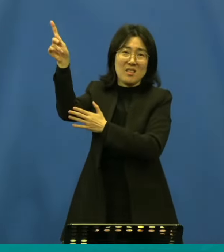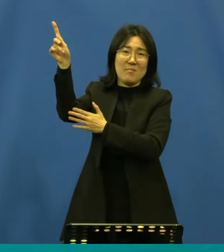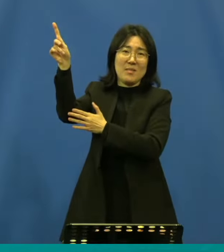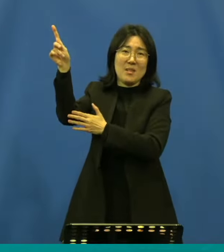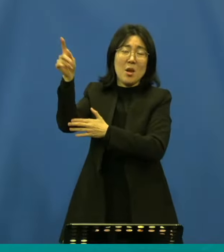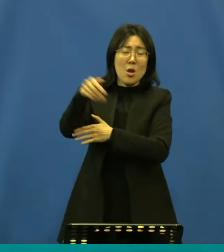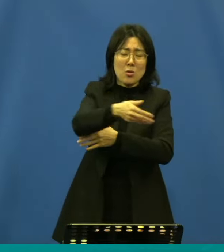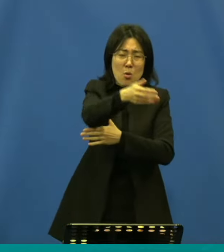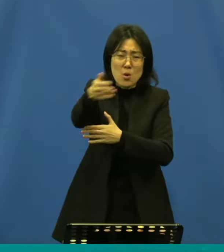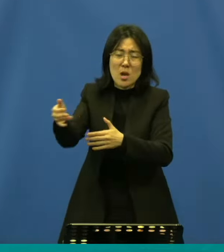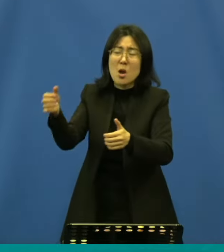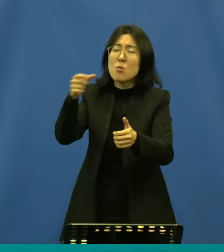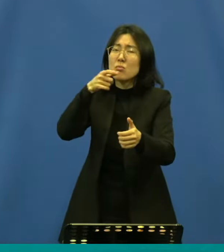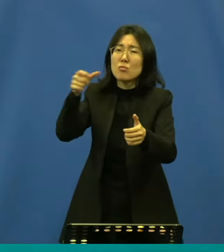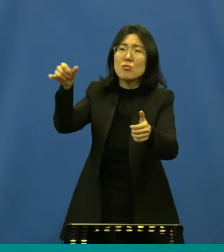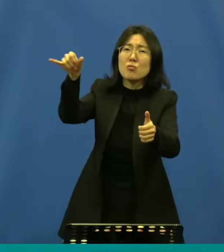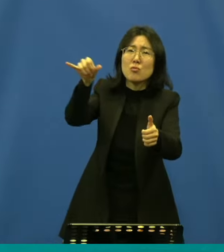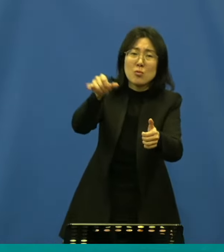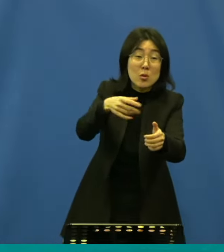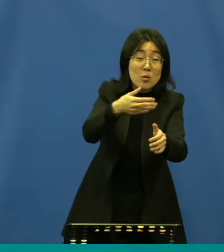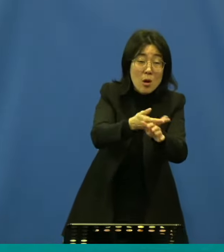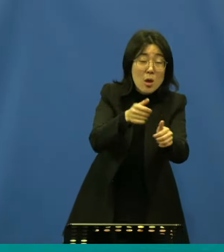이는 아무것도 아니로되